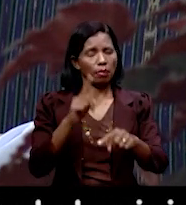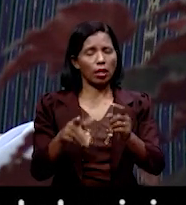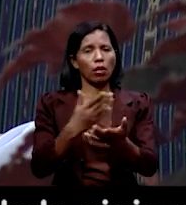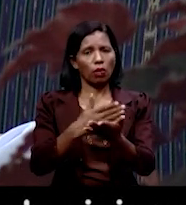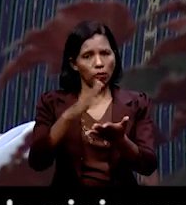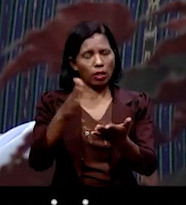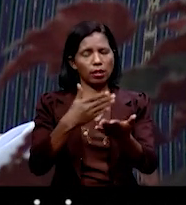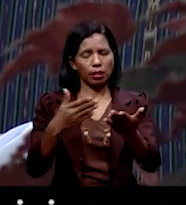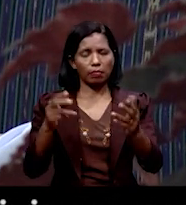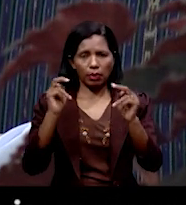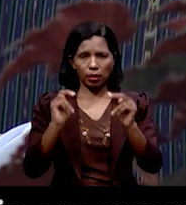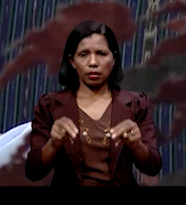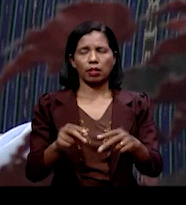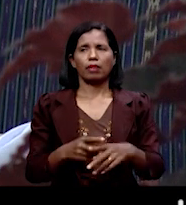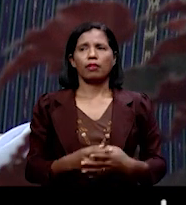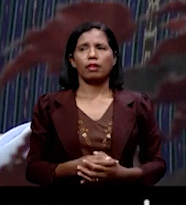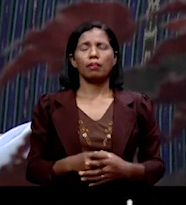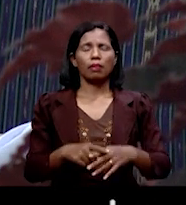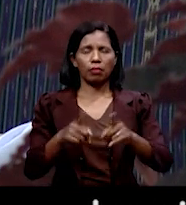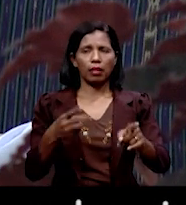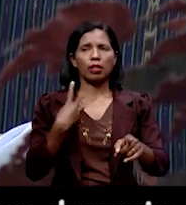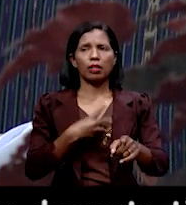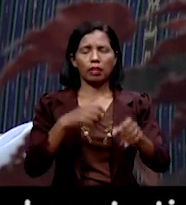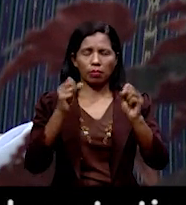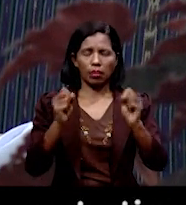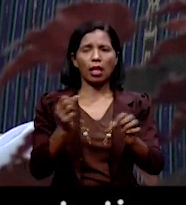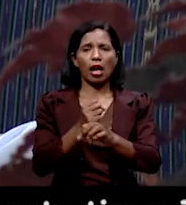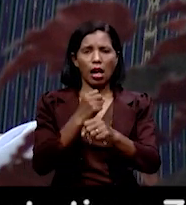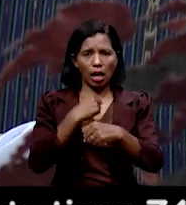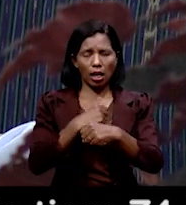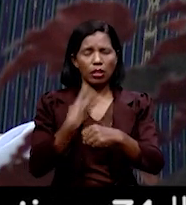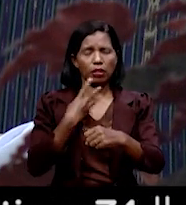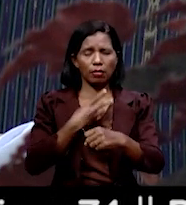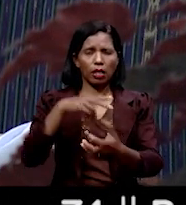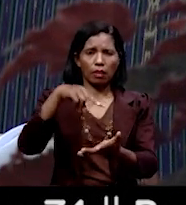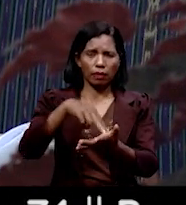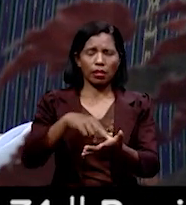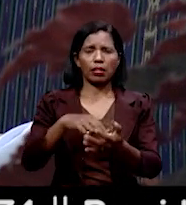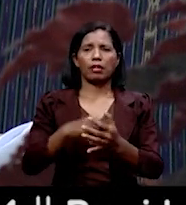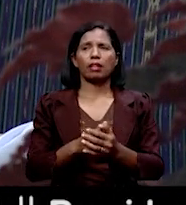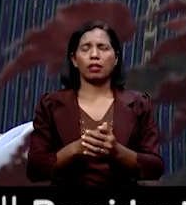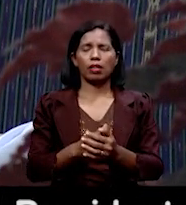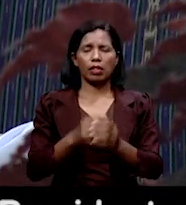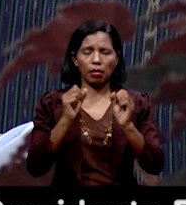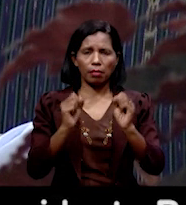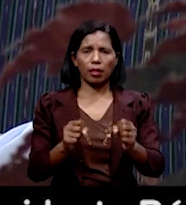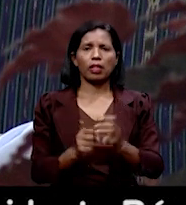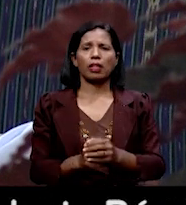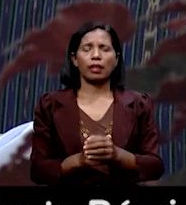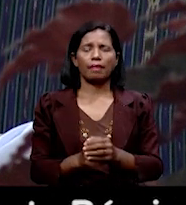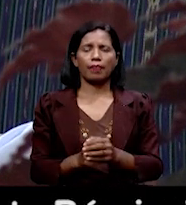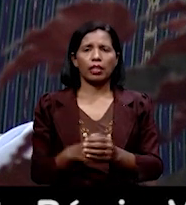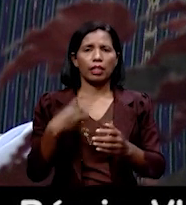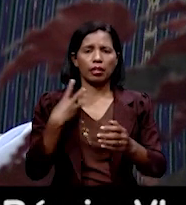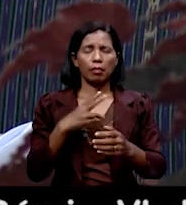sai de maka presidio. Mai be ita mesti kita produs rasik pada ita tebelah hamrik metin. Ita hamrik kau itani aing rasik, ita hari